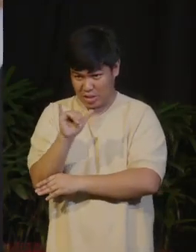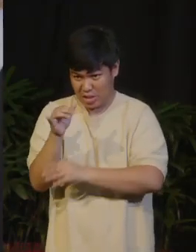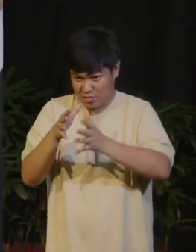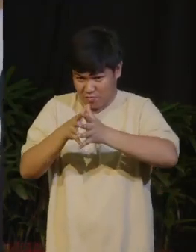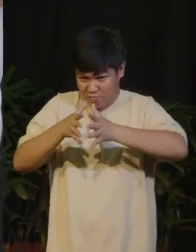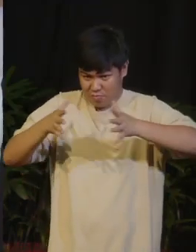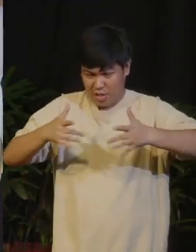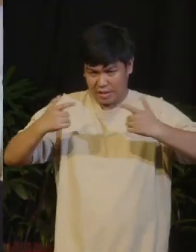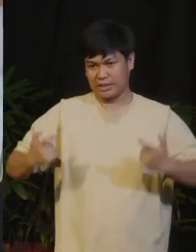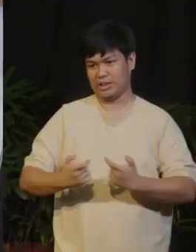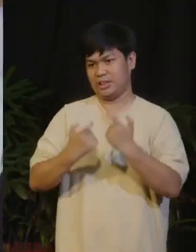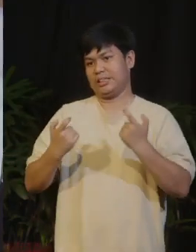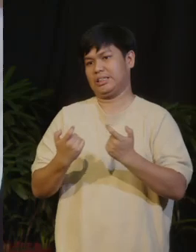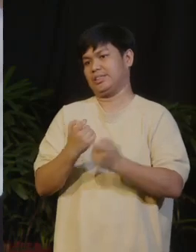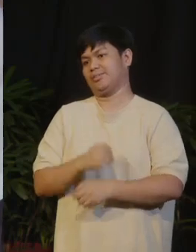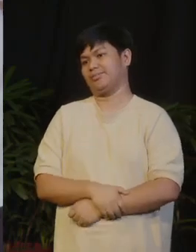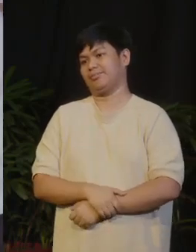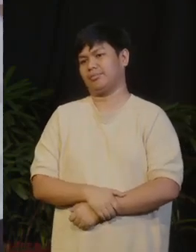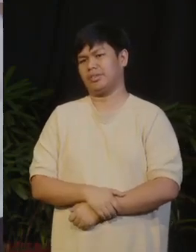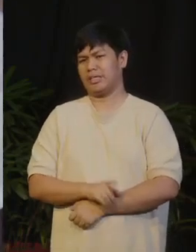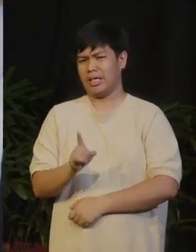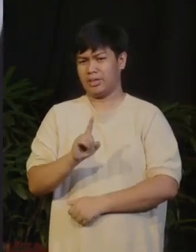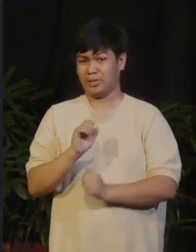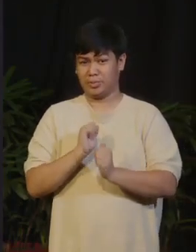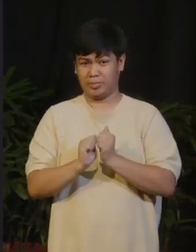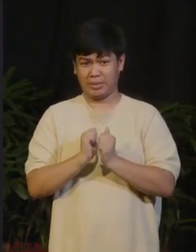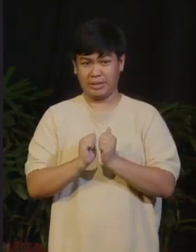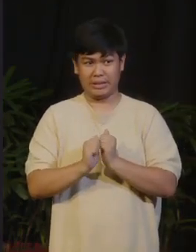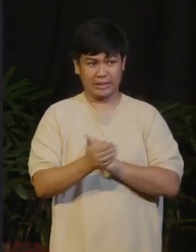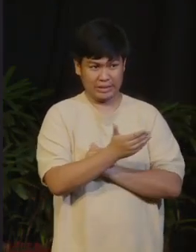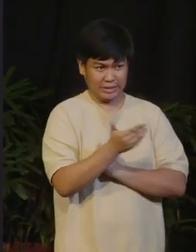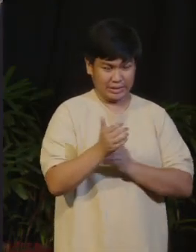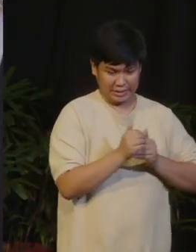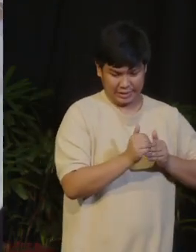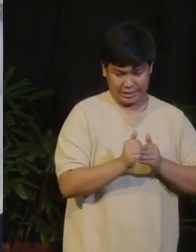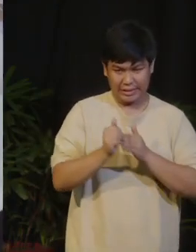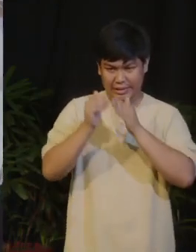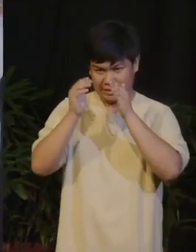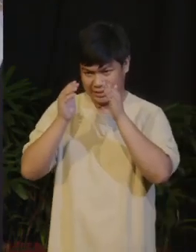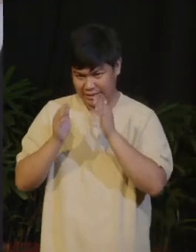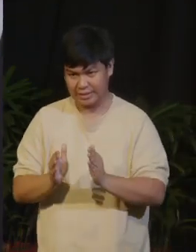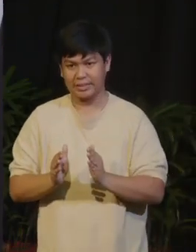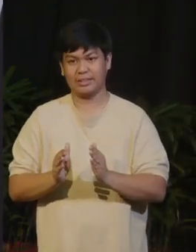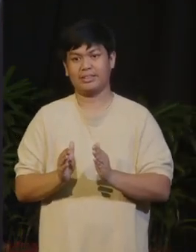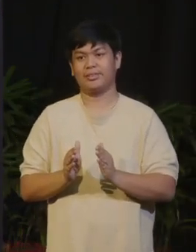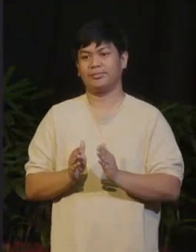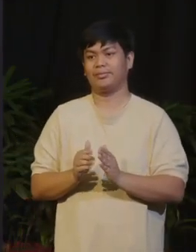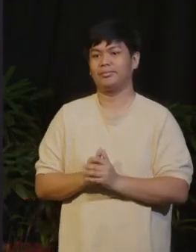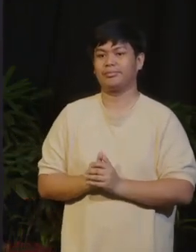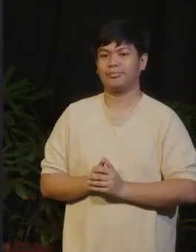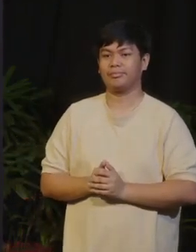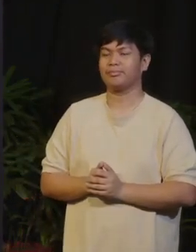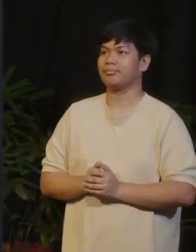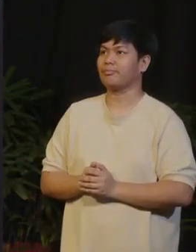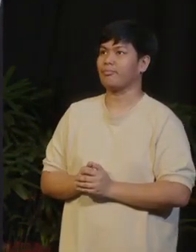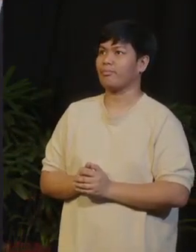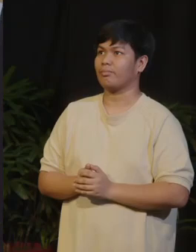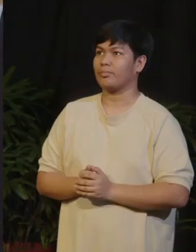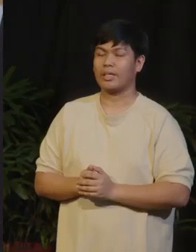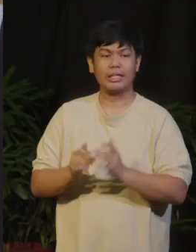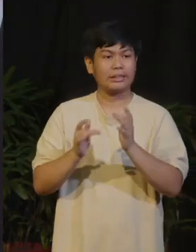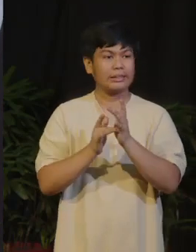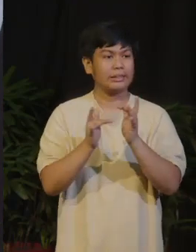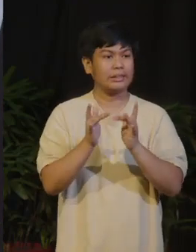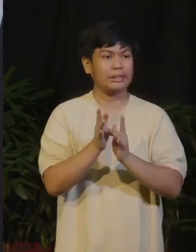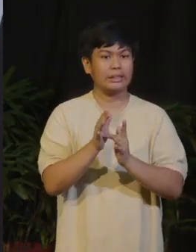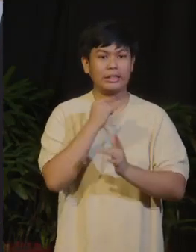Napakalaking babala ito para sa atin na magiging mga disciple maker ng ating Panginoon. Isa na naman itong patama ni Jesus